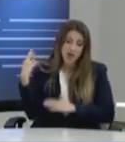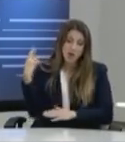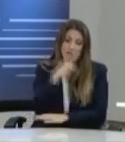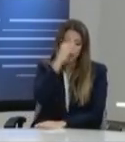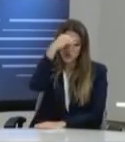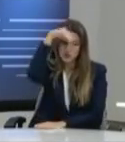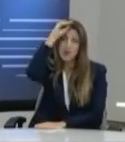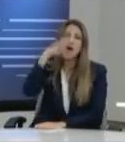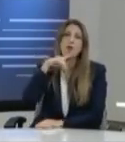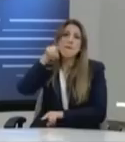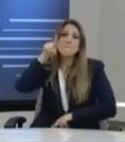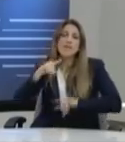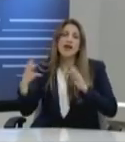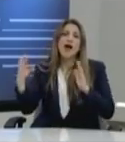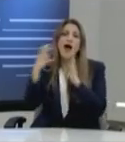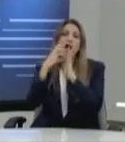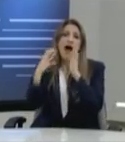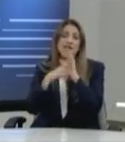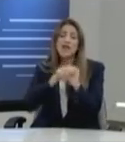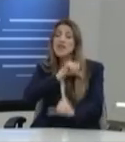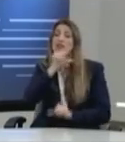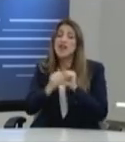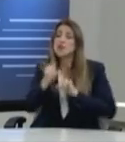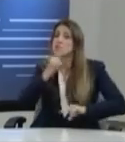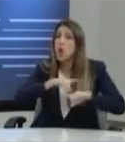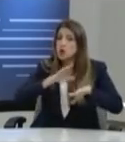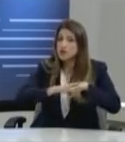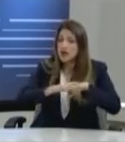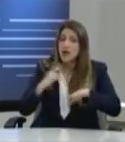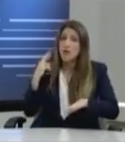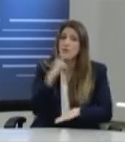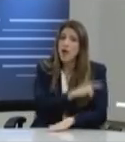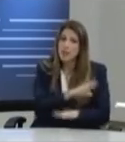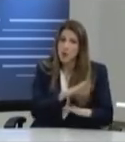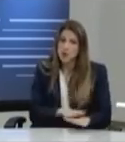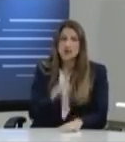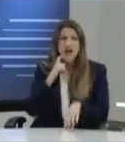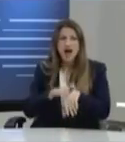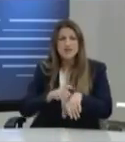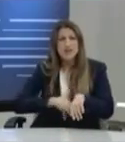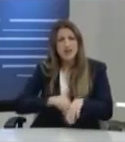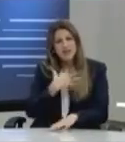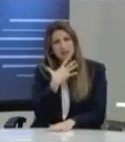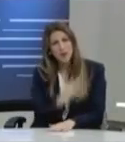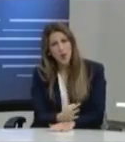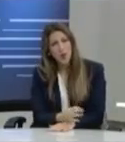ότι μια σειρά από άρθρα, να χαίρεστε κιόλας, γελάτε κιόλας, να γελάτε, μπράβο σας, να γελάτε κιόλας.